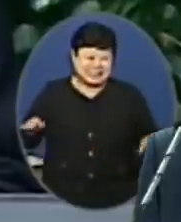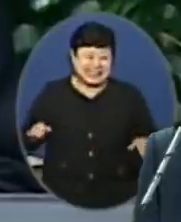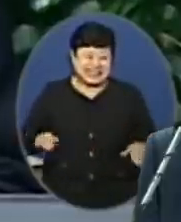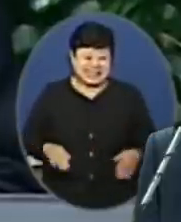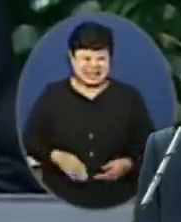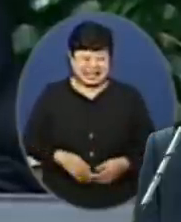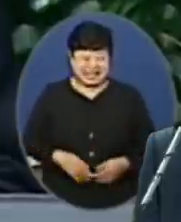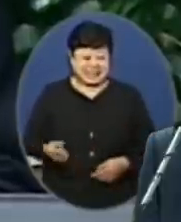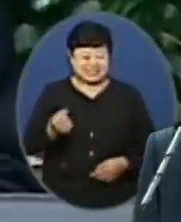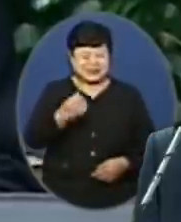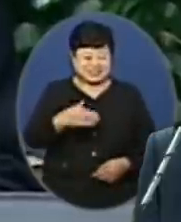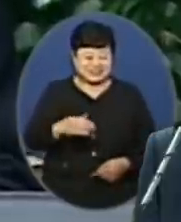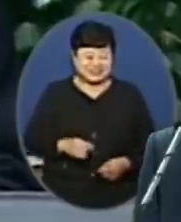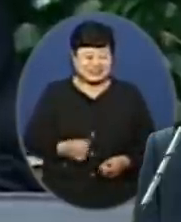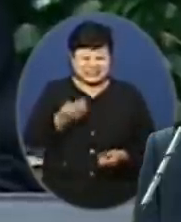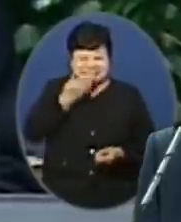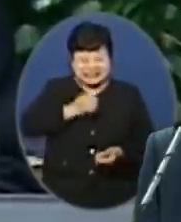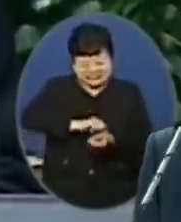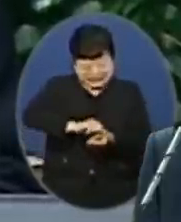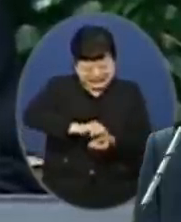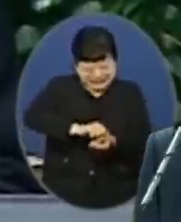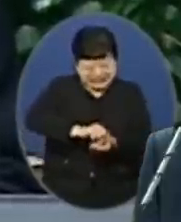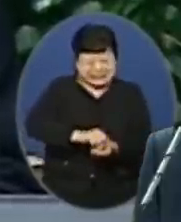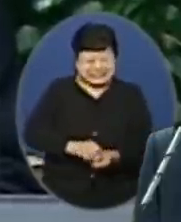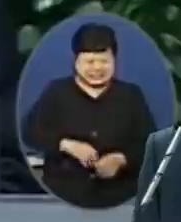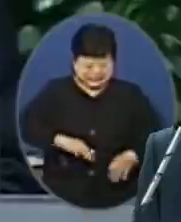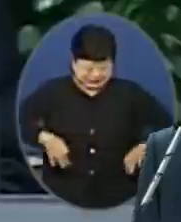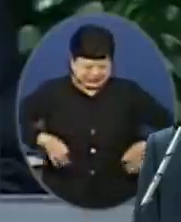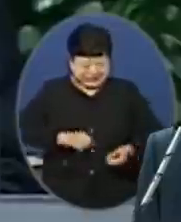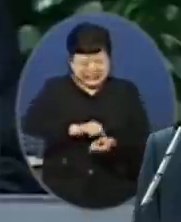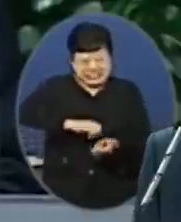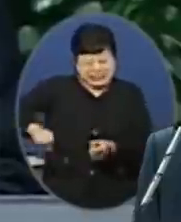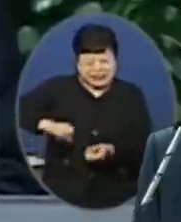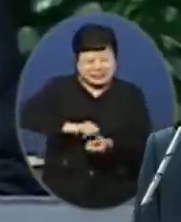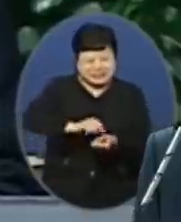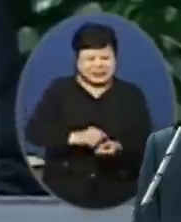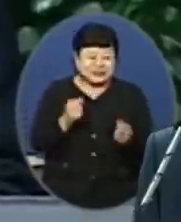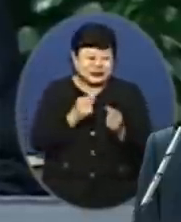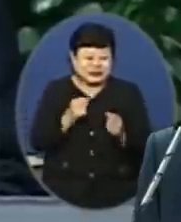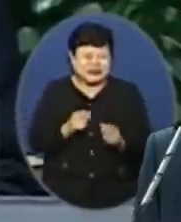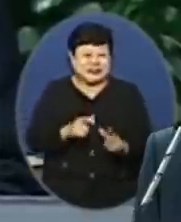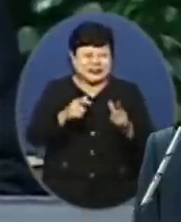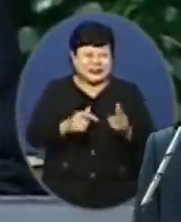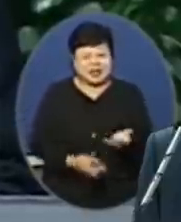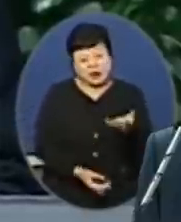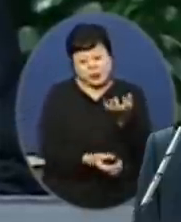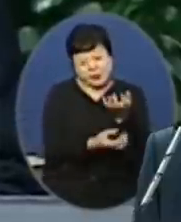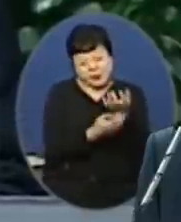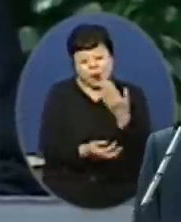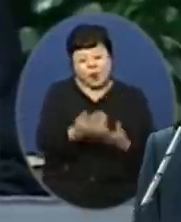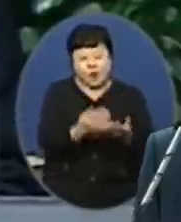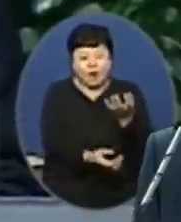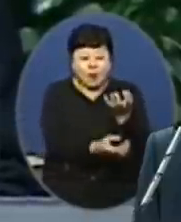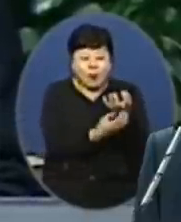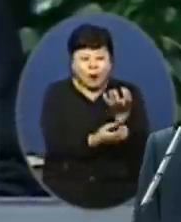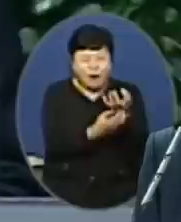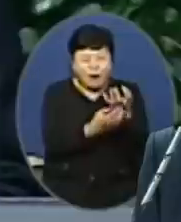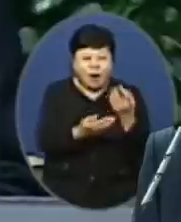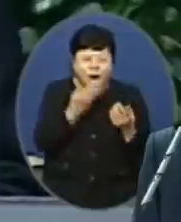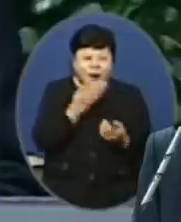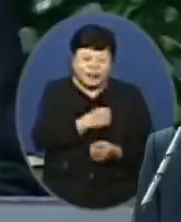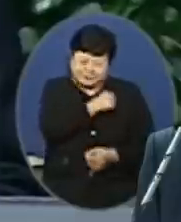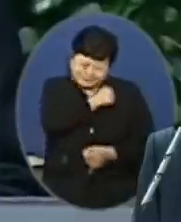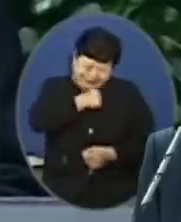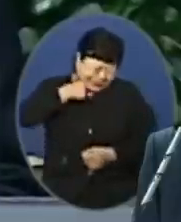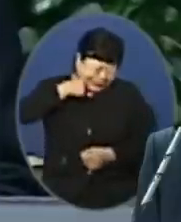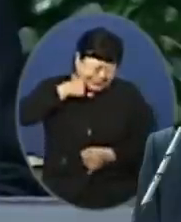샘 곁에 가서 전부 창자를 끄집어내고 잘 씻어가지고서 추운 겨울에 화로불에 구워 먹으면 세상에